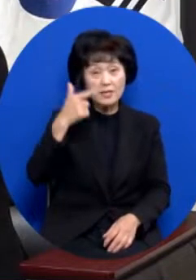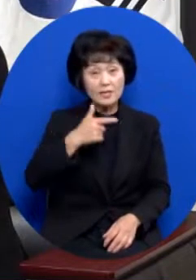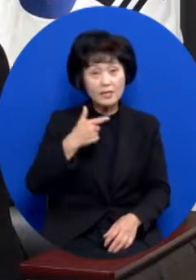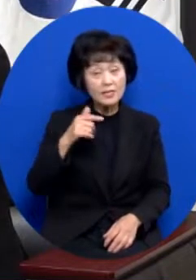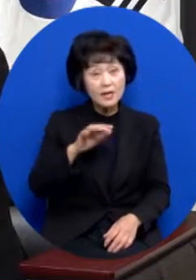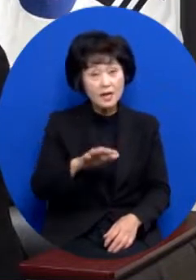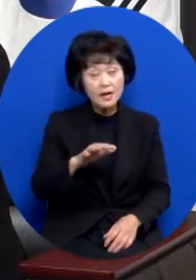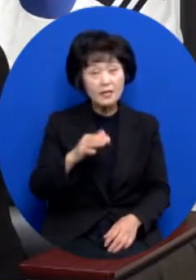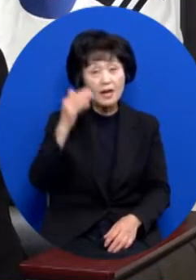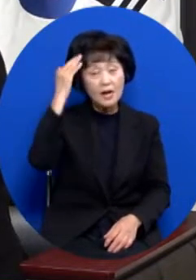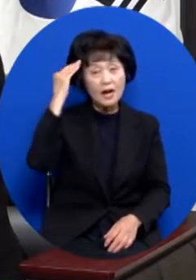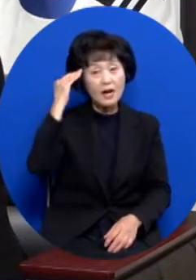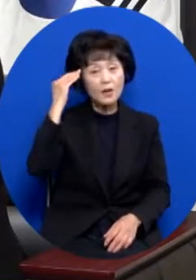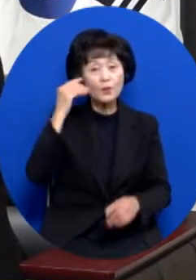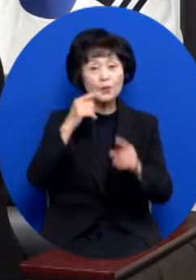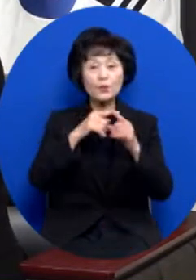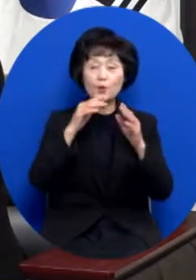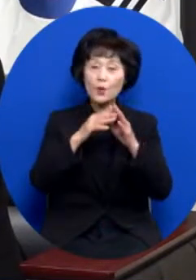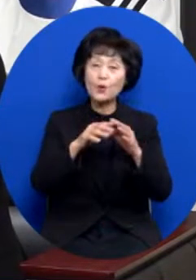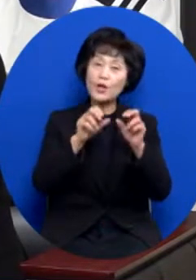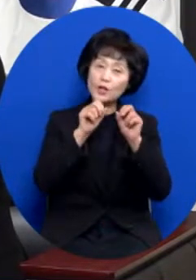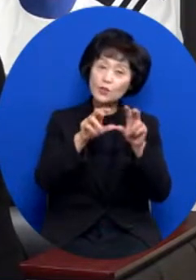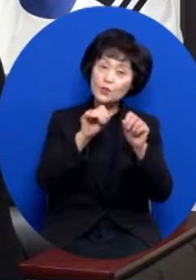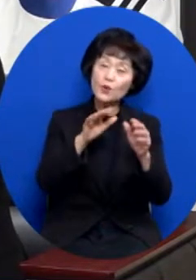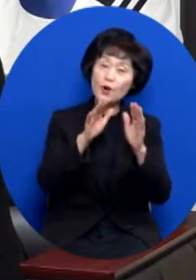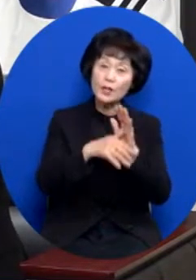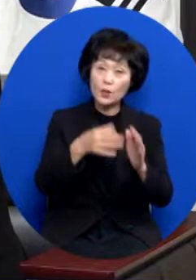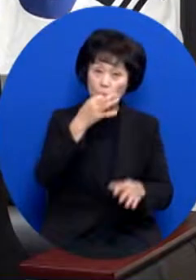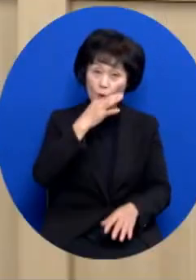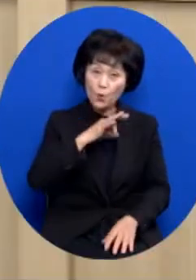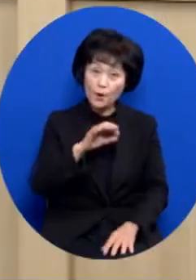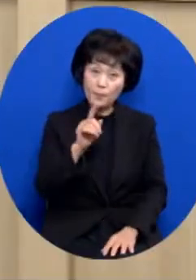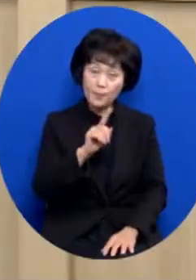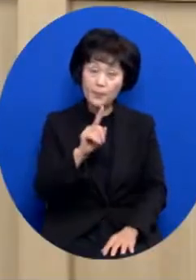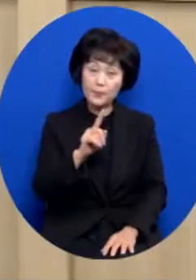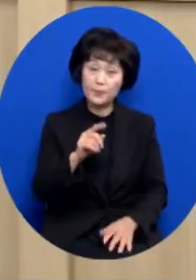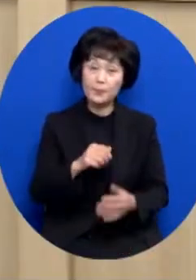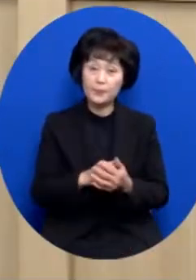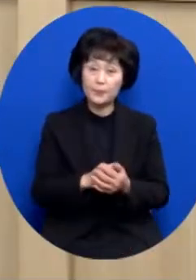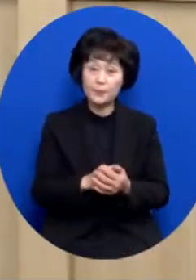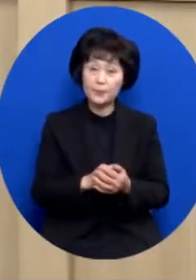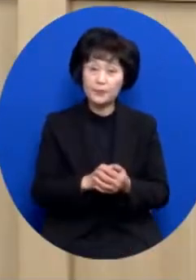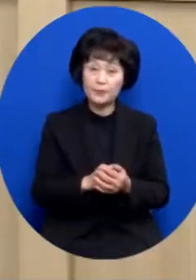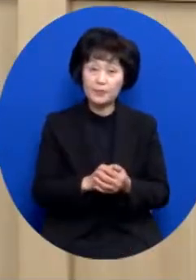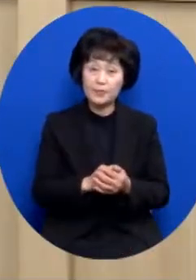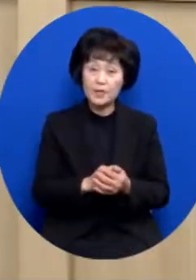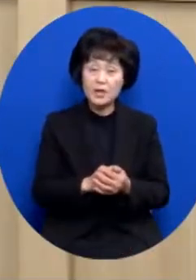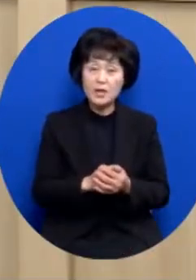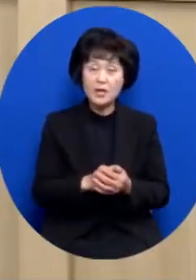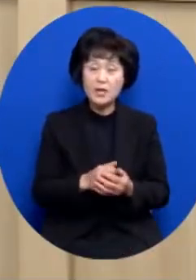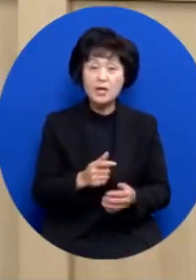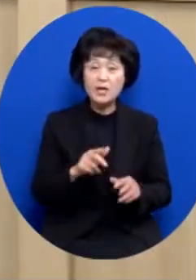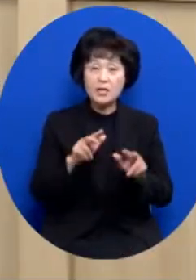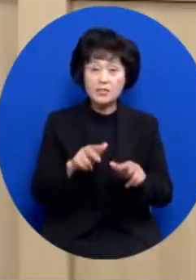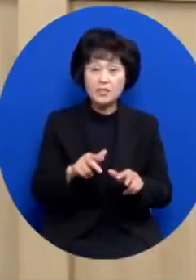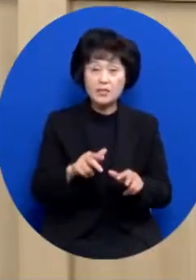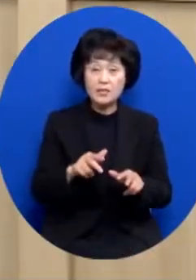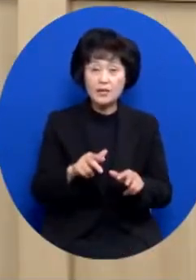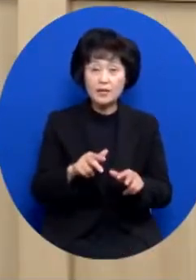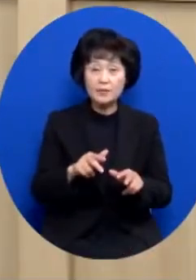교회가 선교하는데 있어서 가장 효과적인 방법은 뭐라고 생각하십니까 탄자니아는 지금 급격한